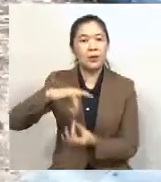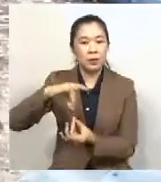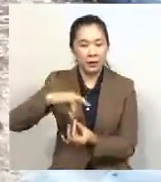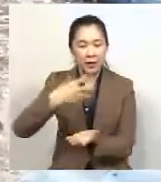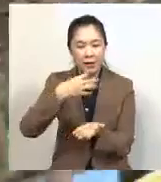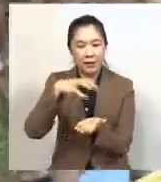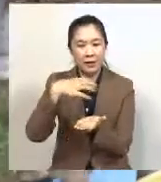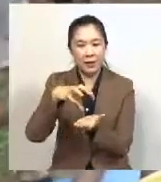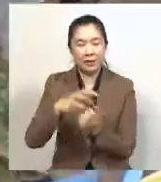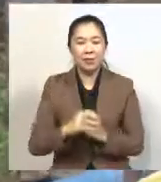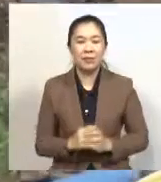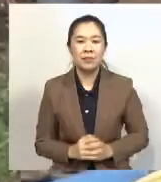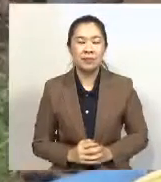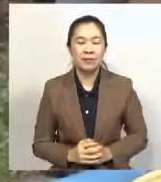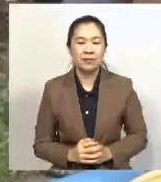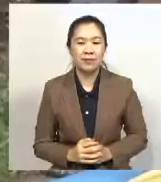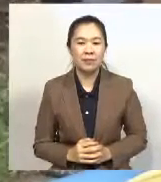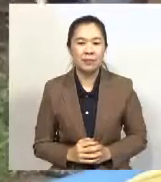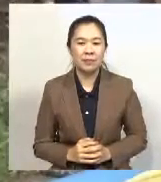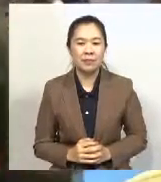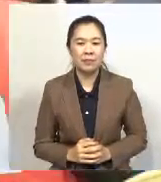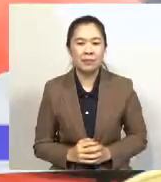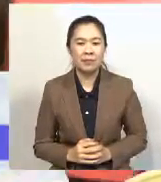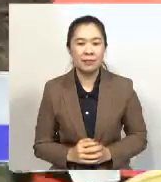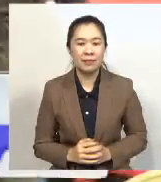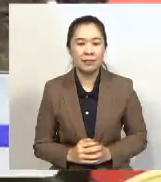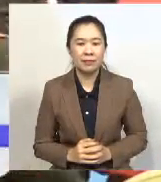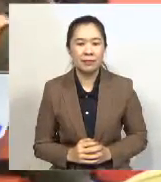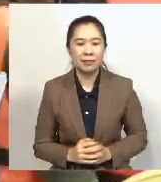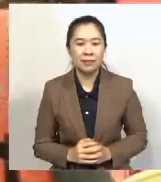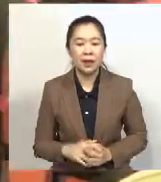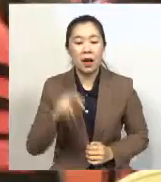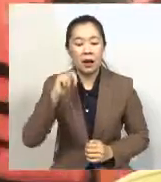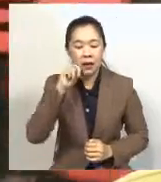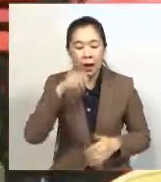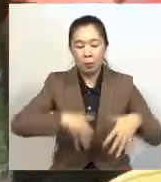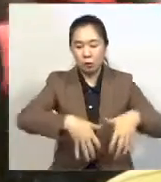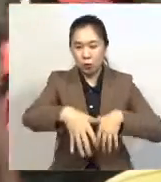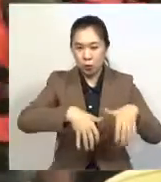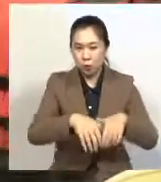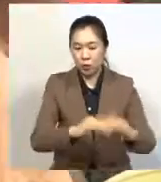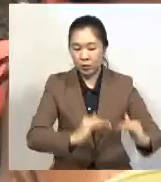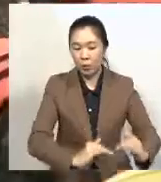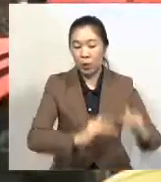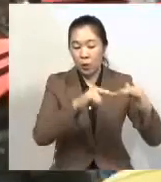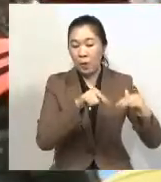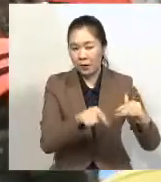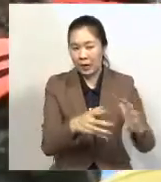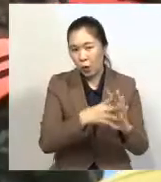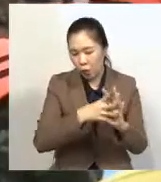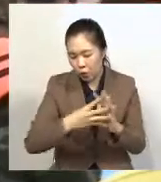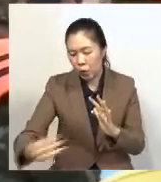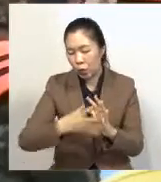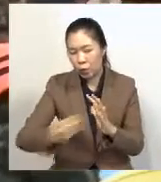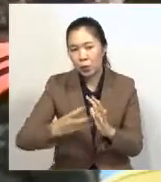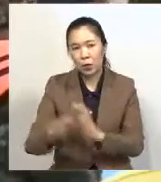ค่ะ เพื่อที่จะดึงน้ำที่มันบ่าที่ขังในบริเวณในชุมชนให้ออกจากให้เร็วที่สุดใน